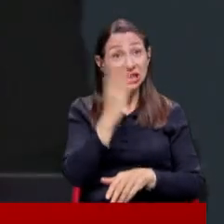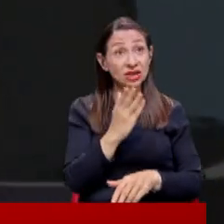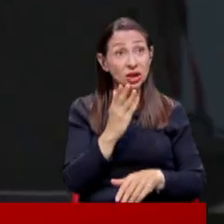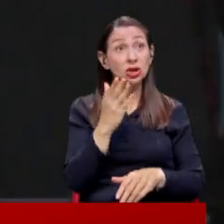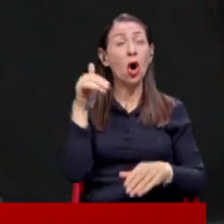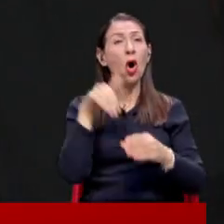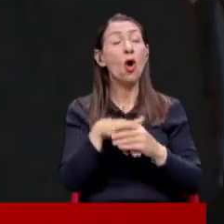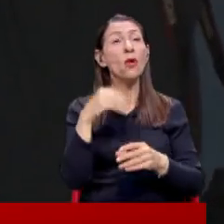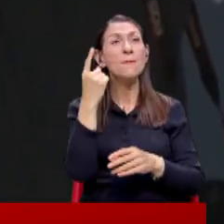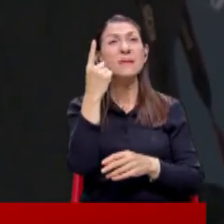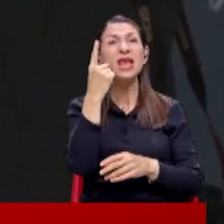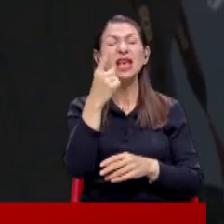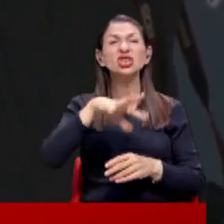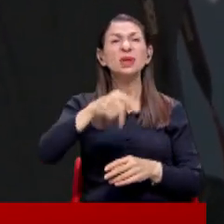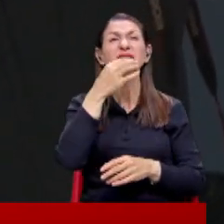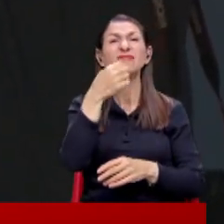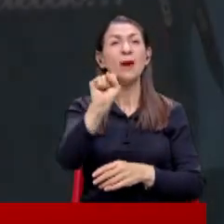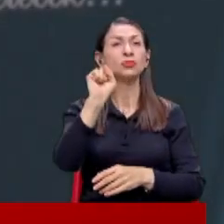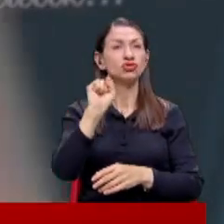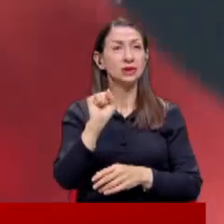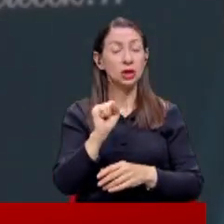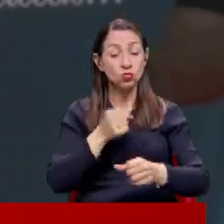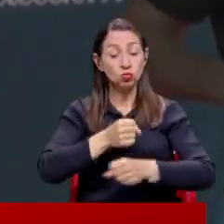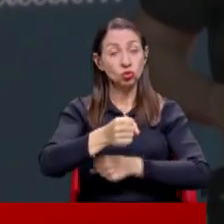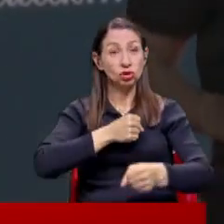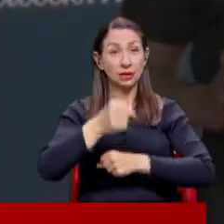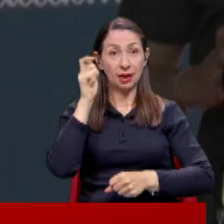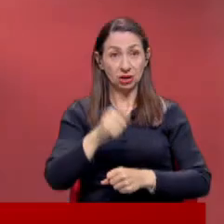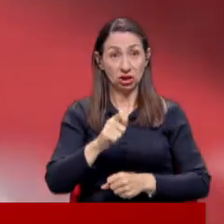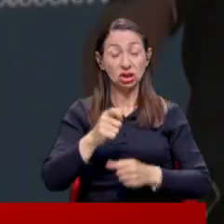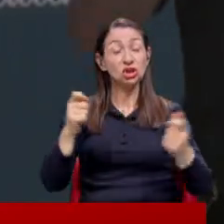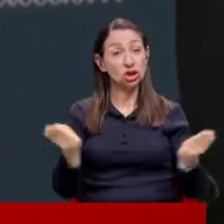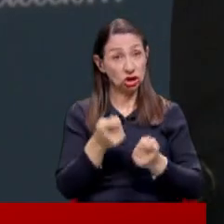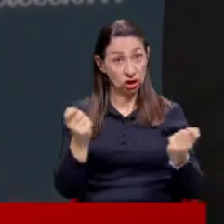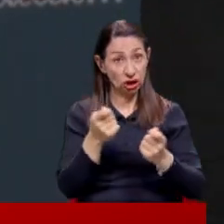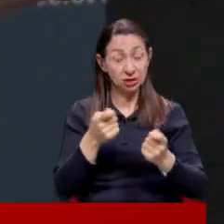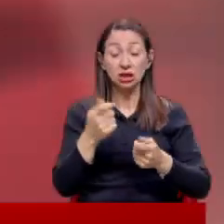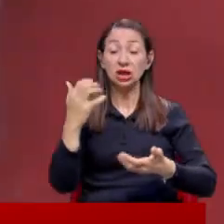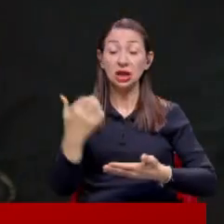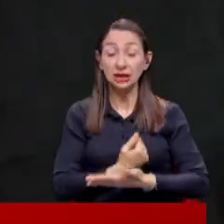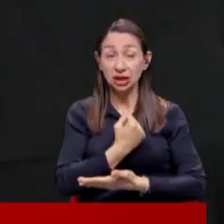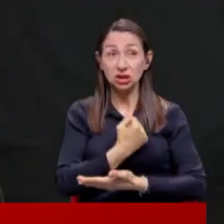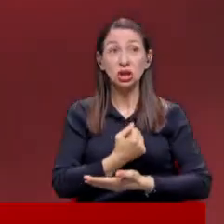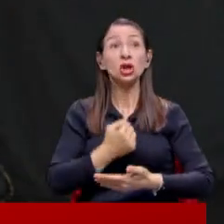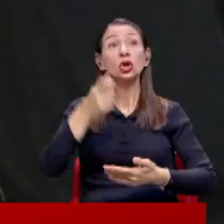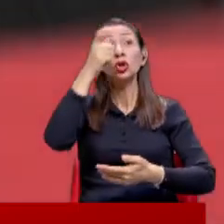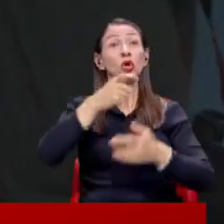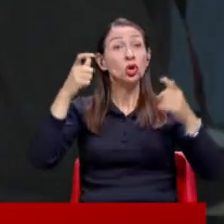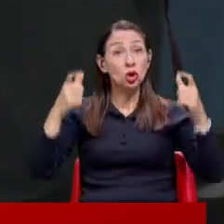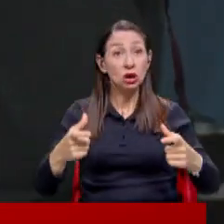Gideceğiz, oyumuzun bir bile çaldırmayacağız. Mücadele edeceğiz. Çalışacağız, kazanacağız.